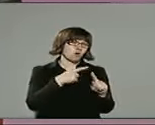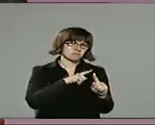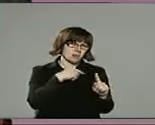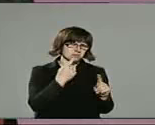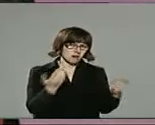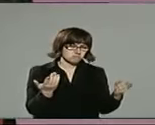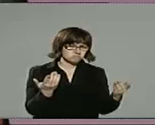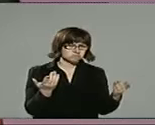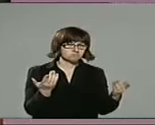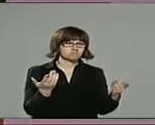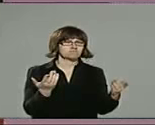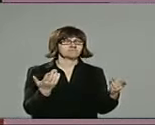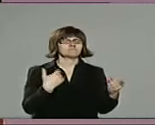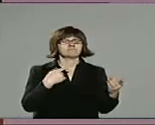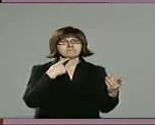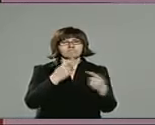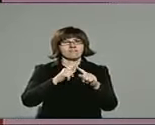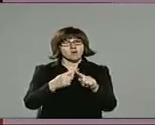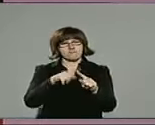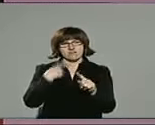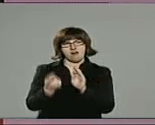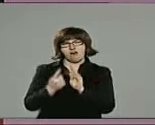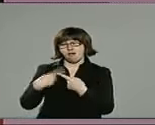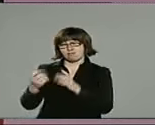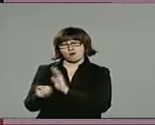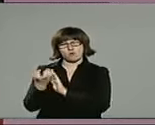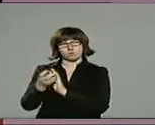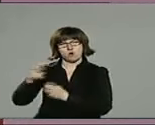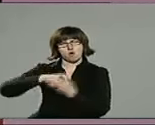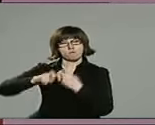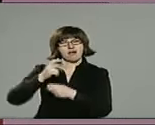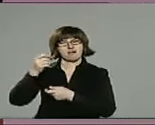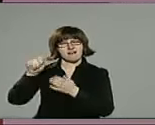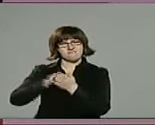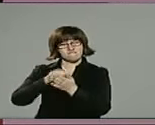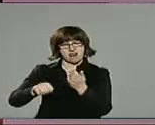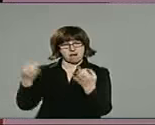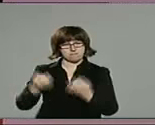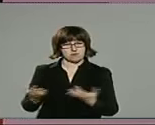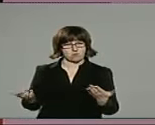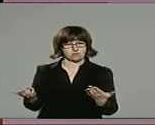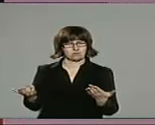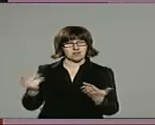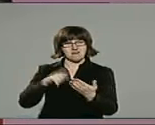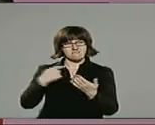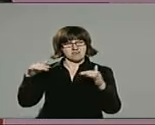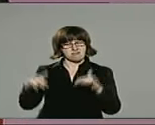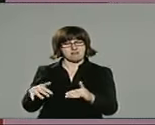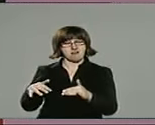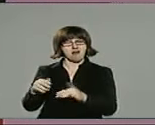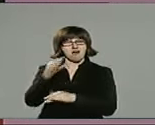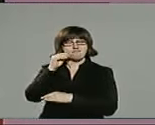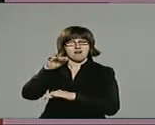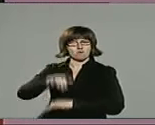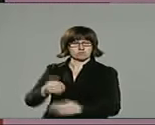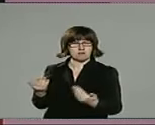das? Ich sage das, weil wir eine andere Kultur im Umgang mit unseren Wählerinnen und Wählern brauchen. Wir haben doch selbst die